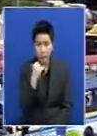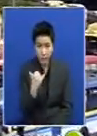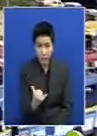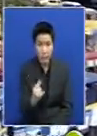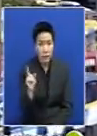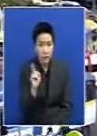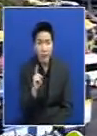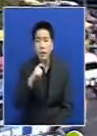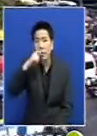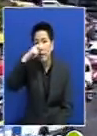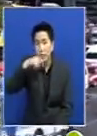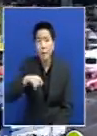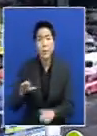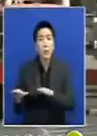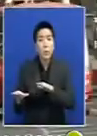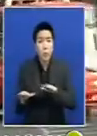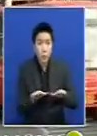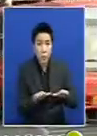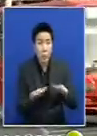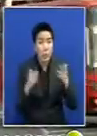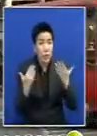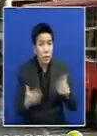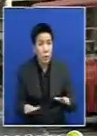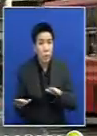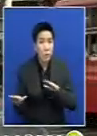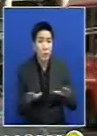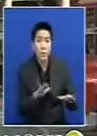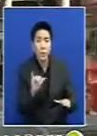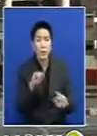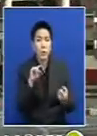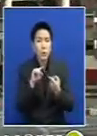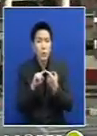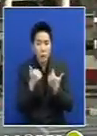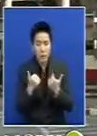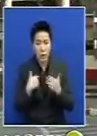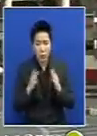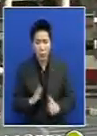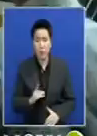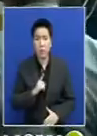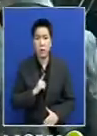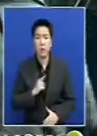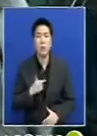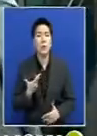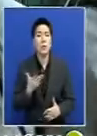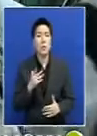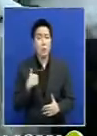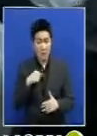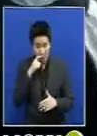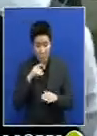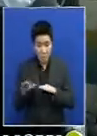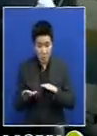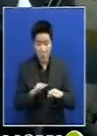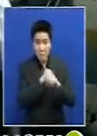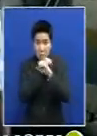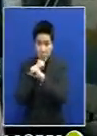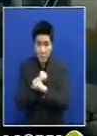คือไทยมีความพร้อมมากพอหรือยังกับการรับมือการก่อการร้ายตามลำพังหรือว่าโลนวูฟในสถาน